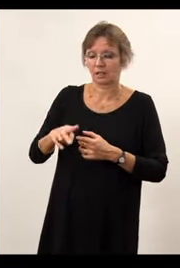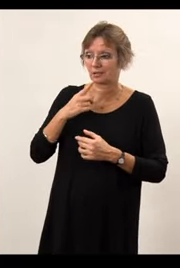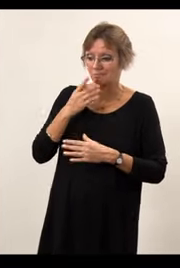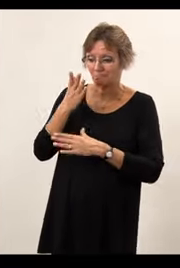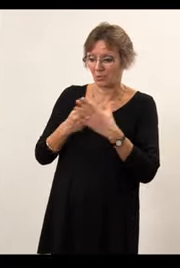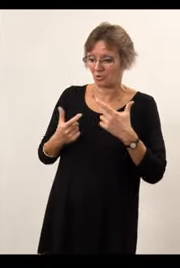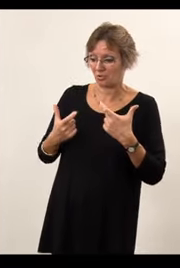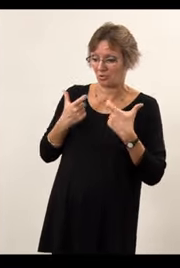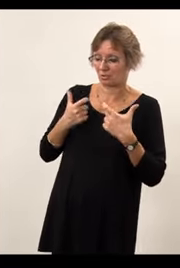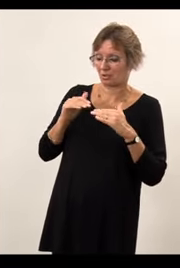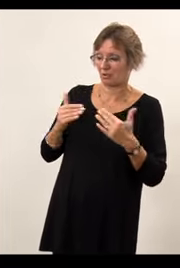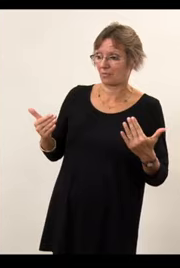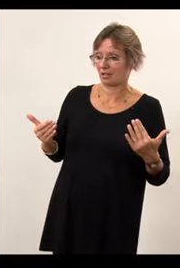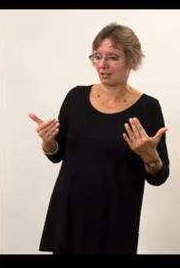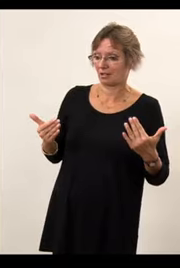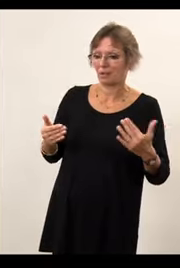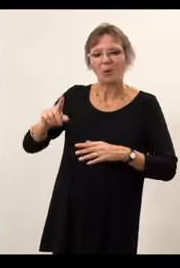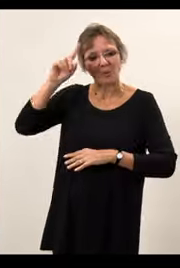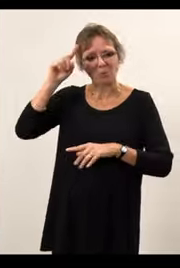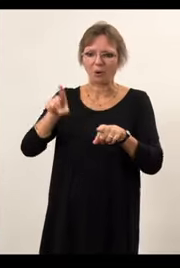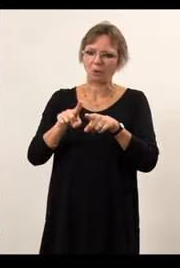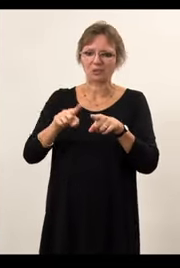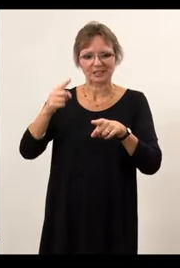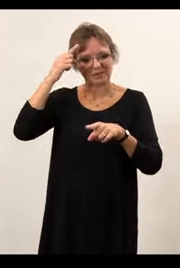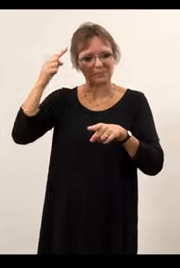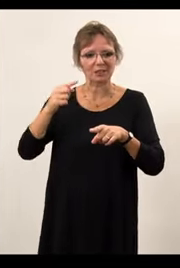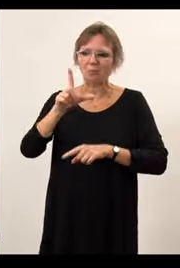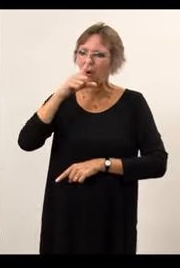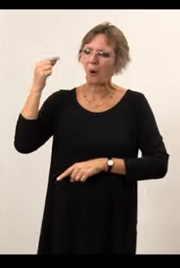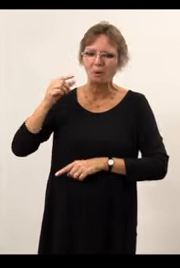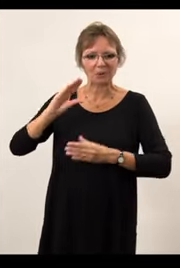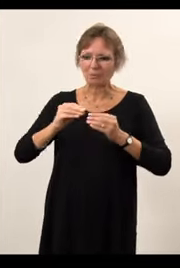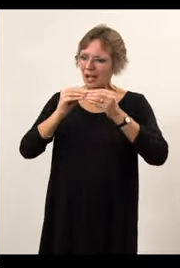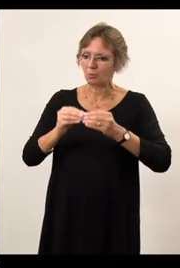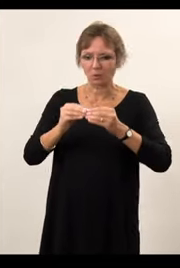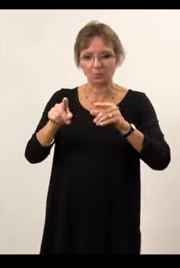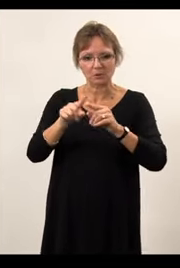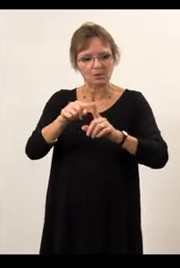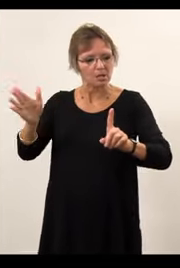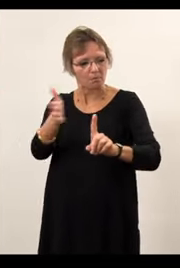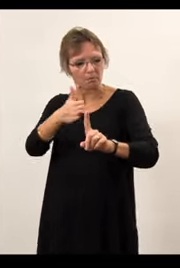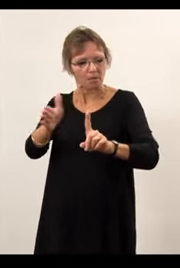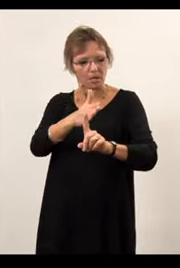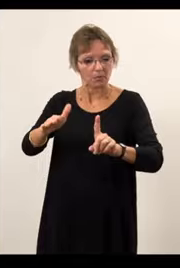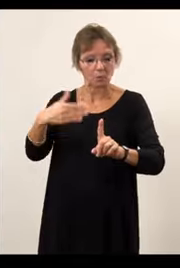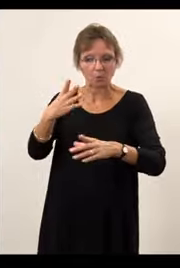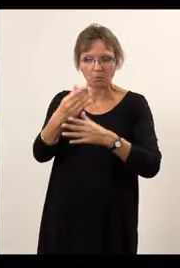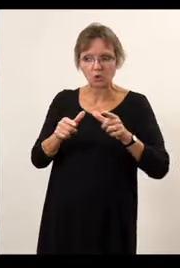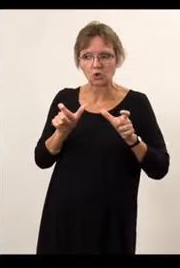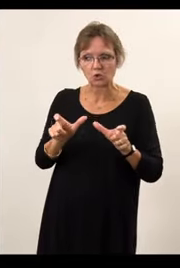C'est pas de chance, quoi. Pas de chance d'être la femme d'un type qui t'aime en te tabassant la gueule, quoi.